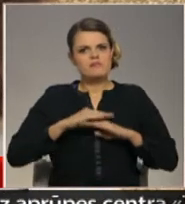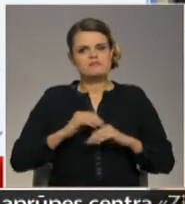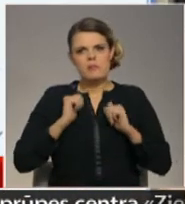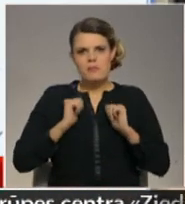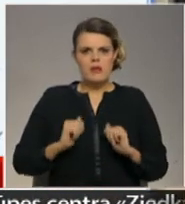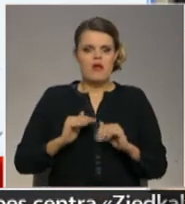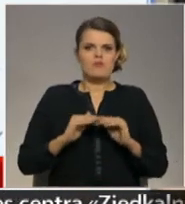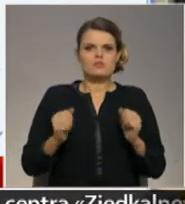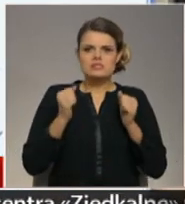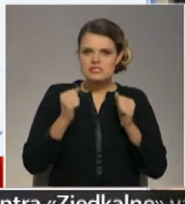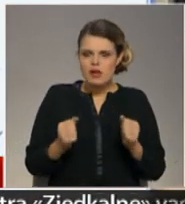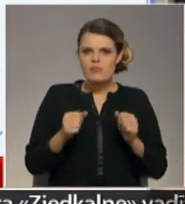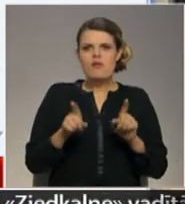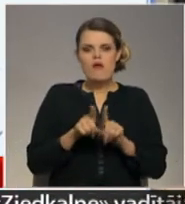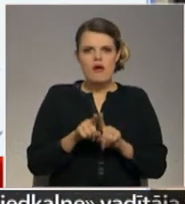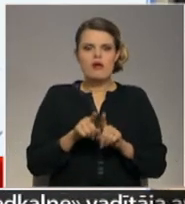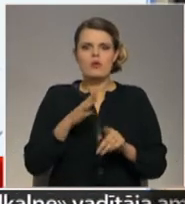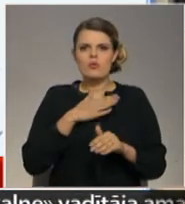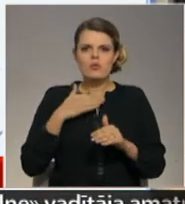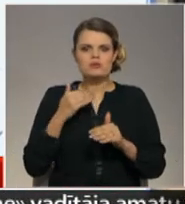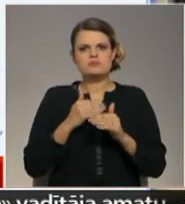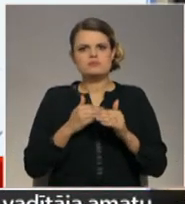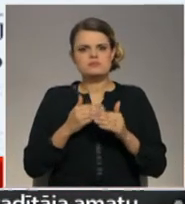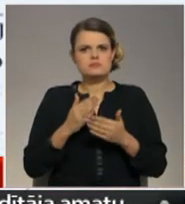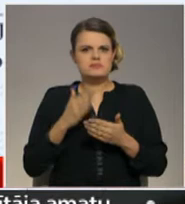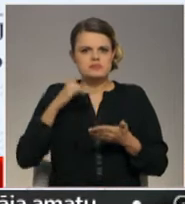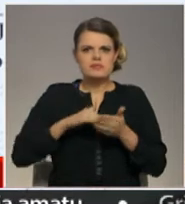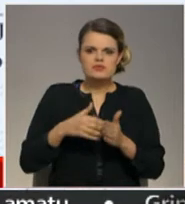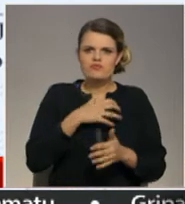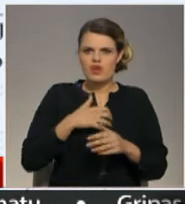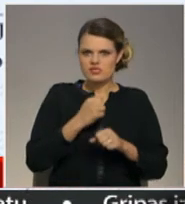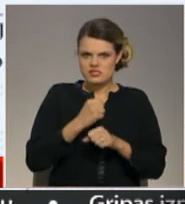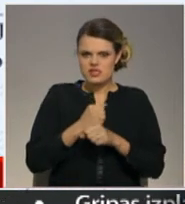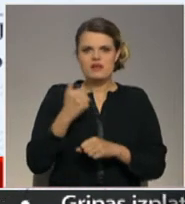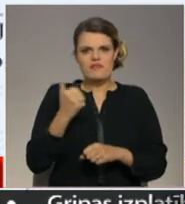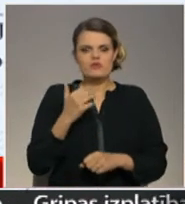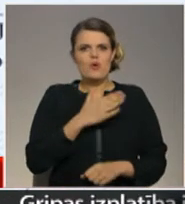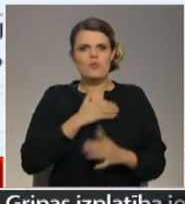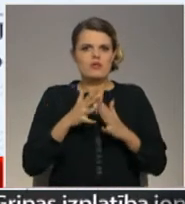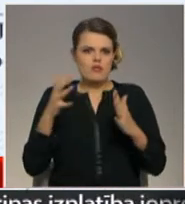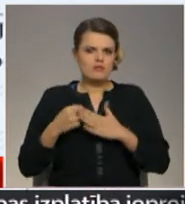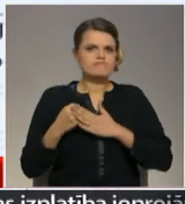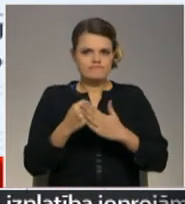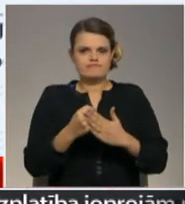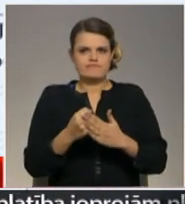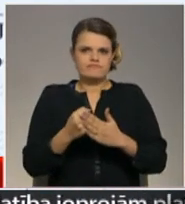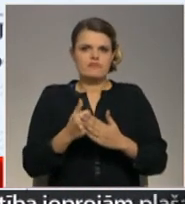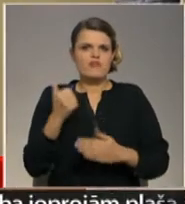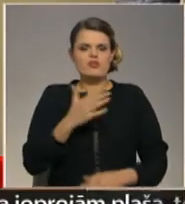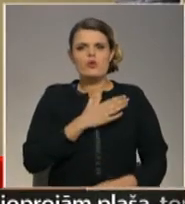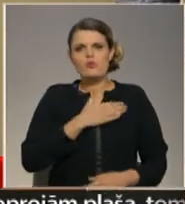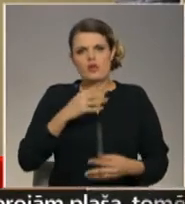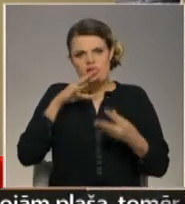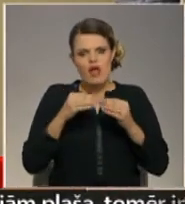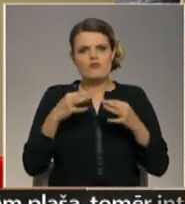šo stabilitāti un arī tādā paaugstinātās krīzes situācijās, kad ir jāstrādā, tad viņi ir ļoti liels balsts. Un viņi ļoti ievēro